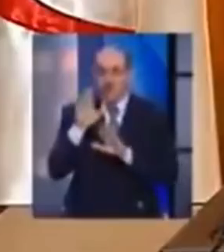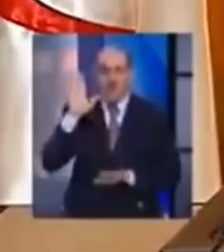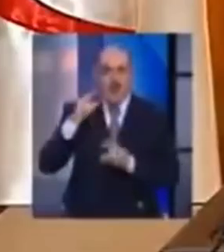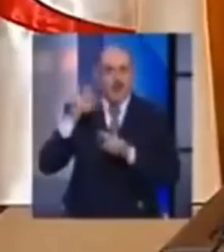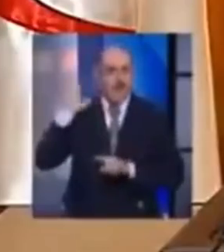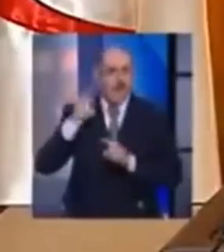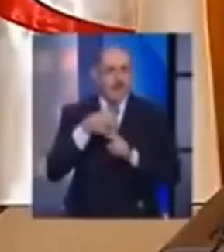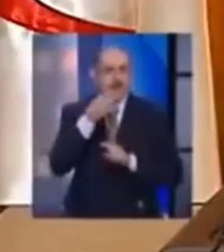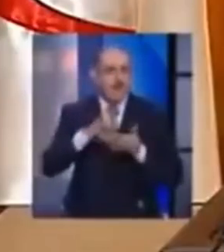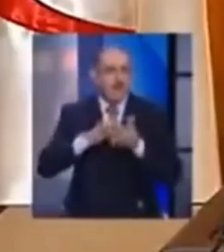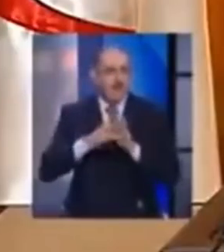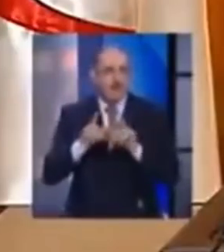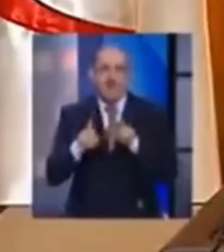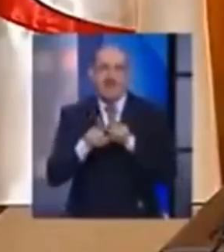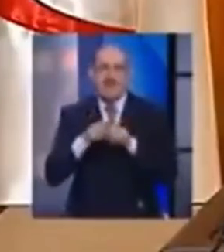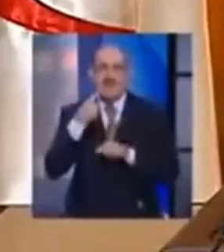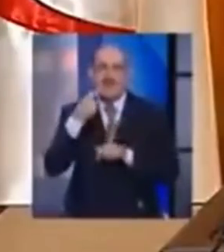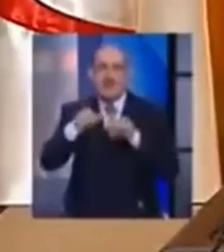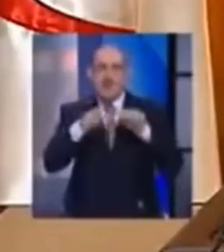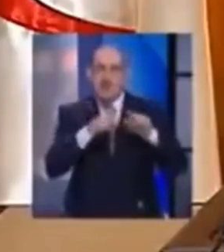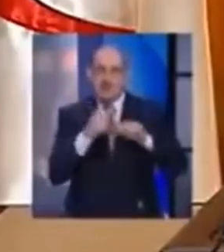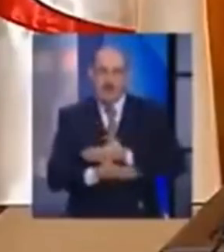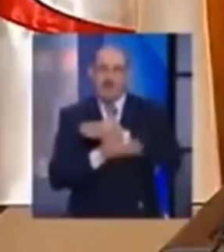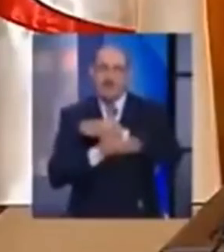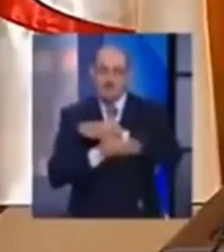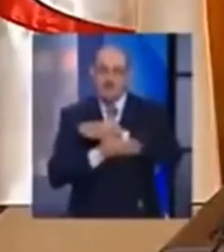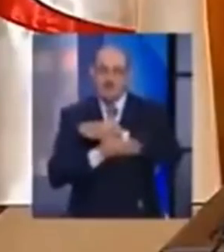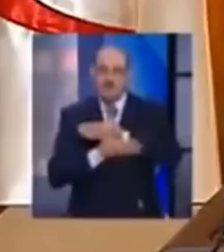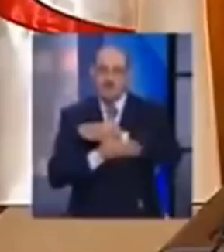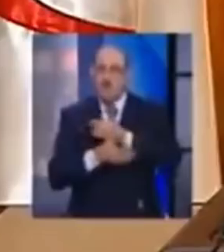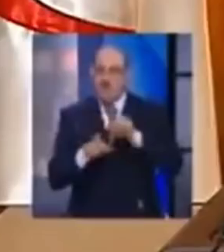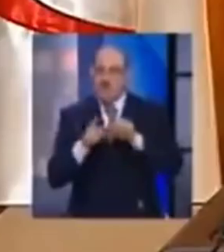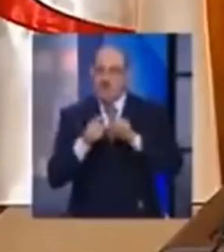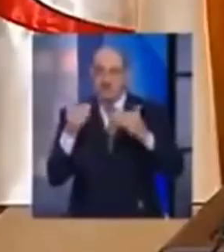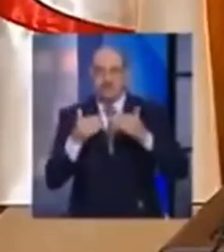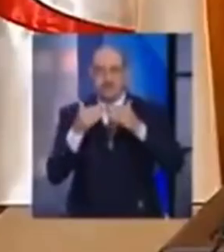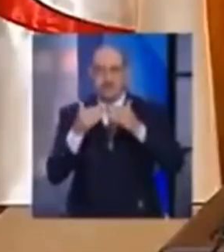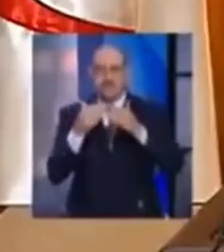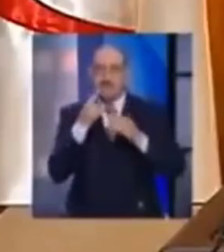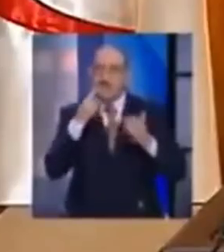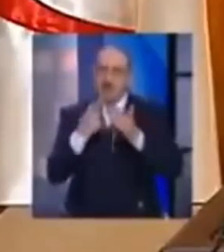ما من عنده يخلص 3 ملايين أو أقل، ودرناها.